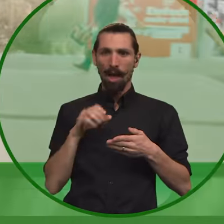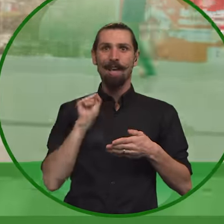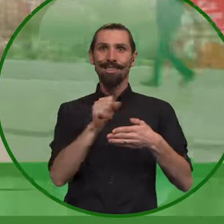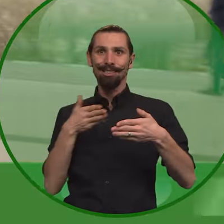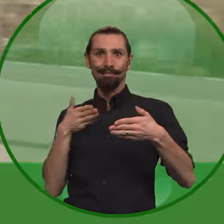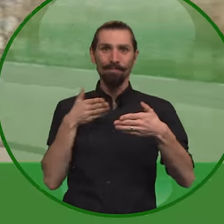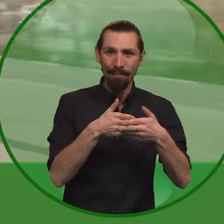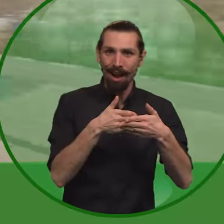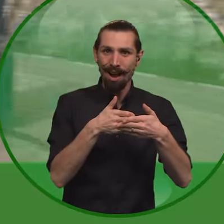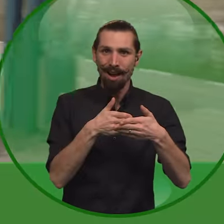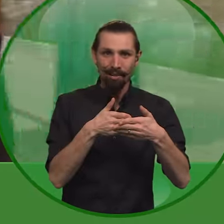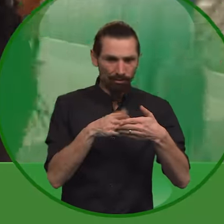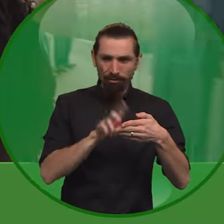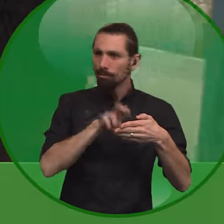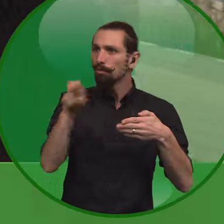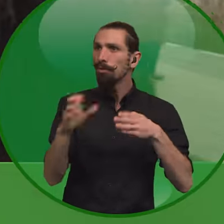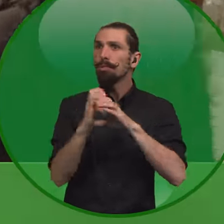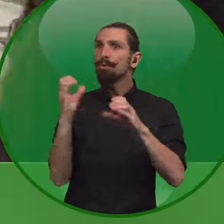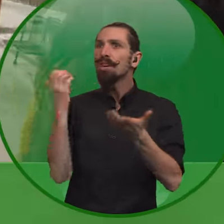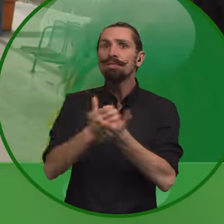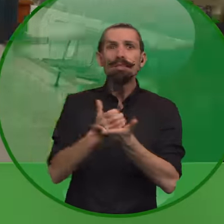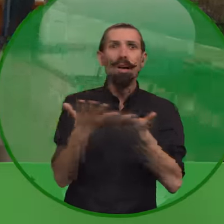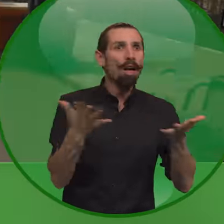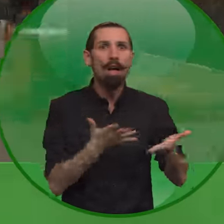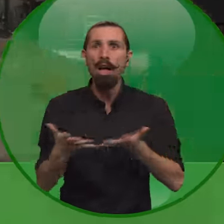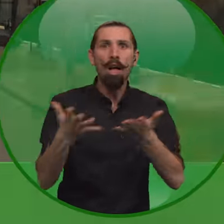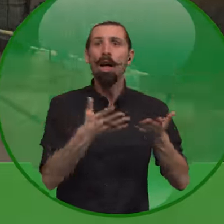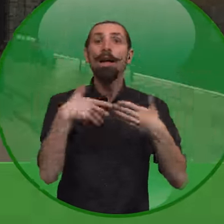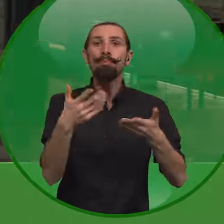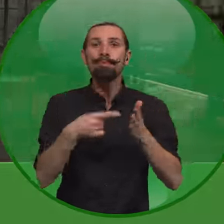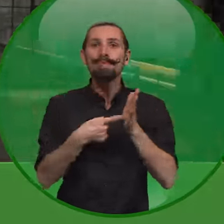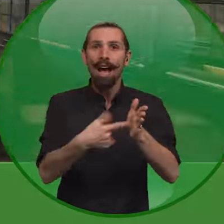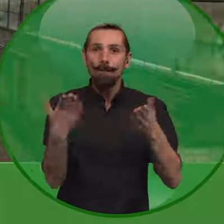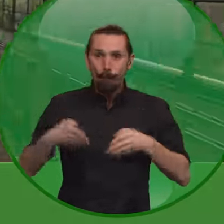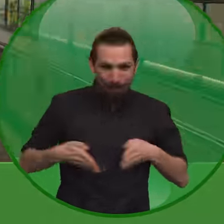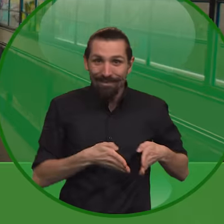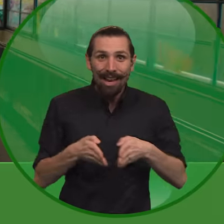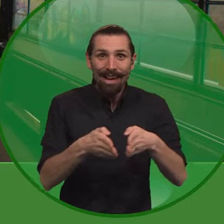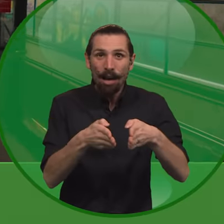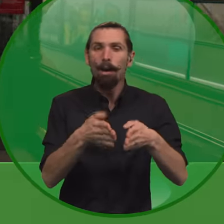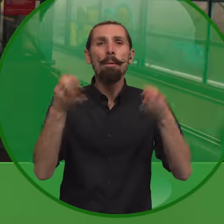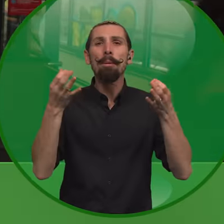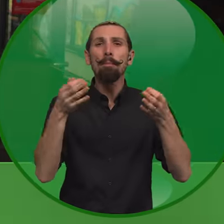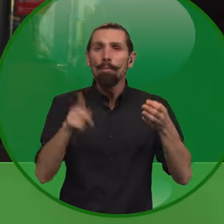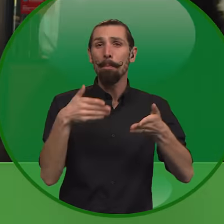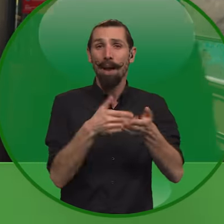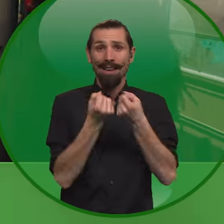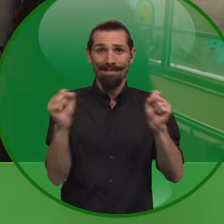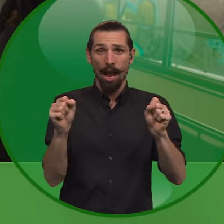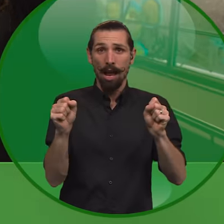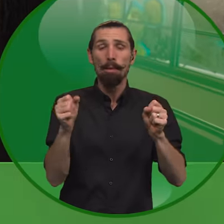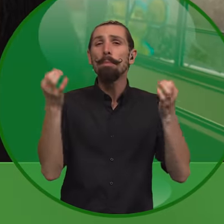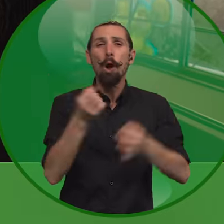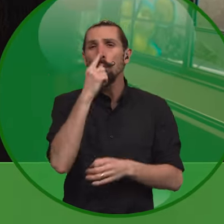Die Wege vom S-Bahn-Gleis zu den Haltestellen des Ersatzverkehrs sind gekennzeichnet und barrierefrei, so wie hier am S-Bahnhof Priesterweg. Der Weg dauert